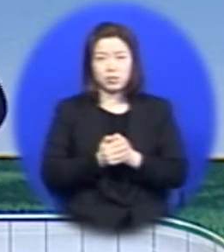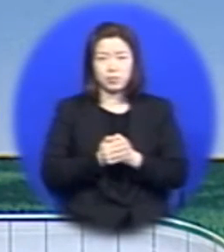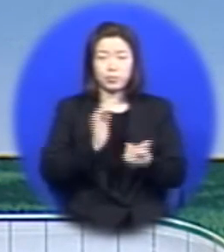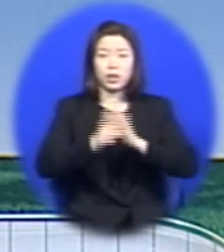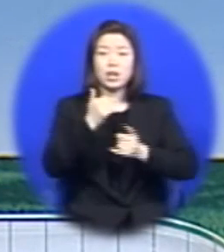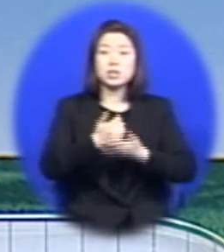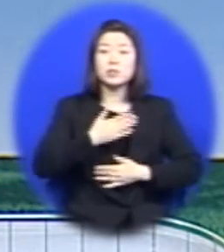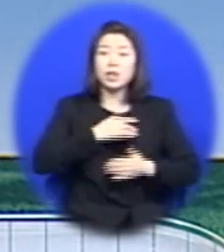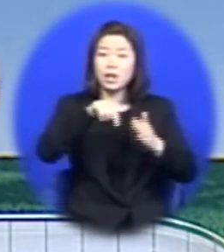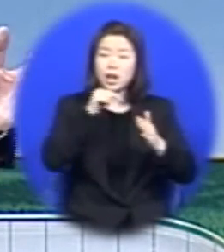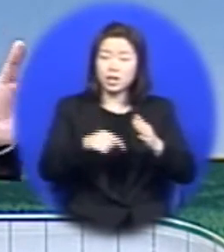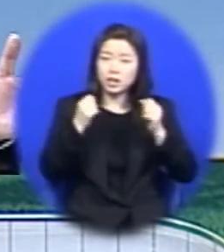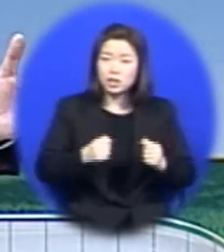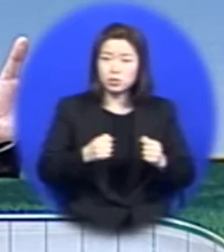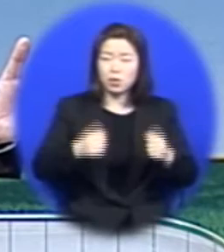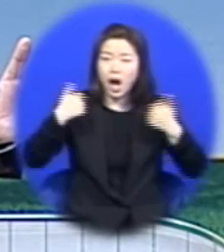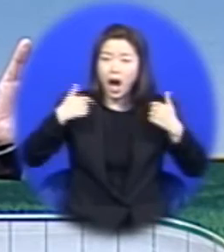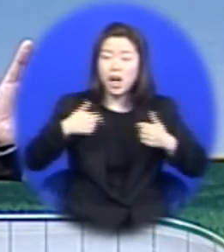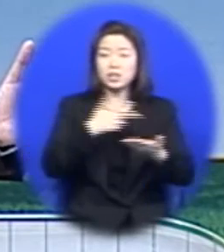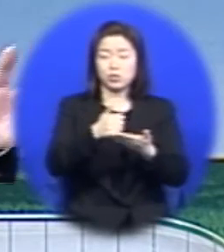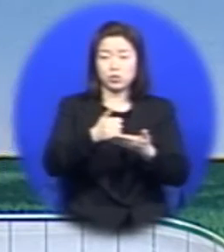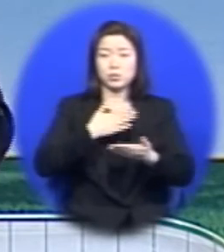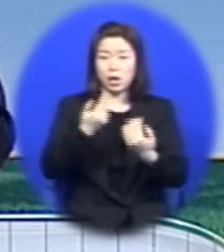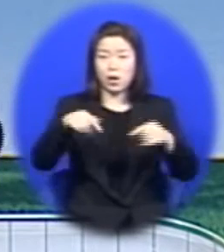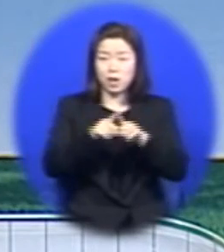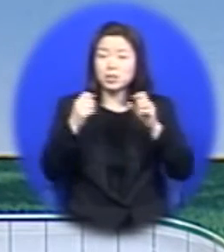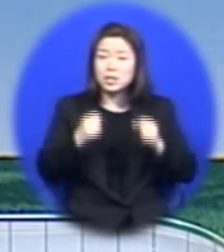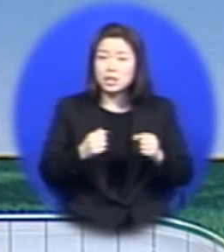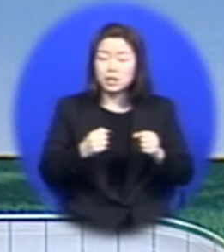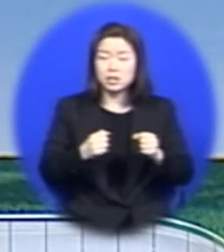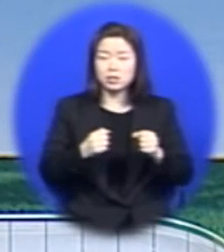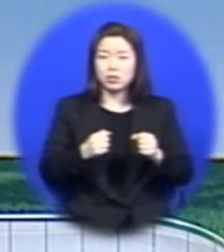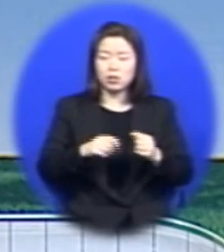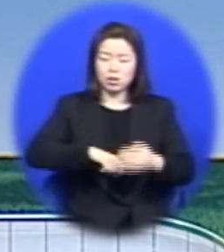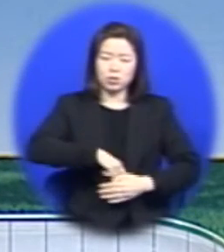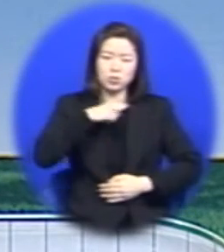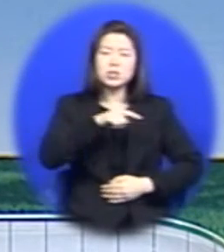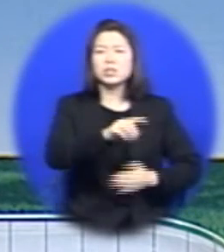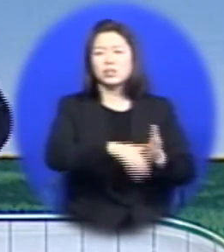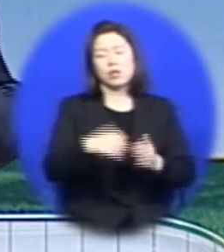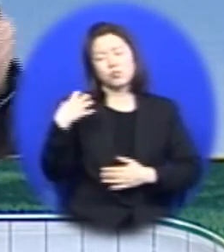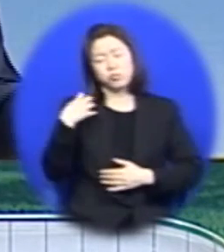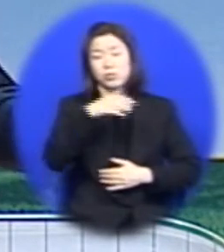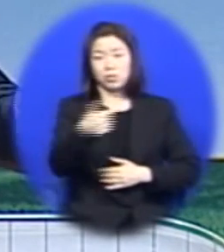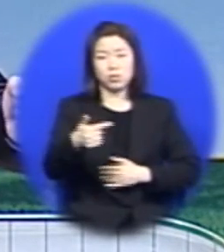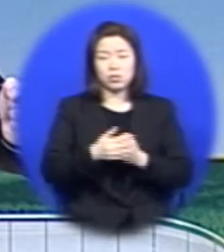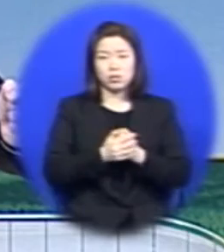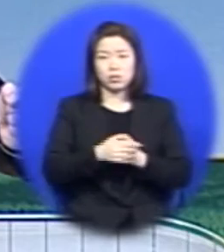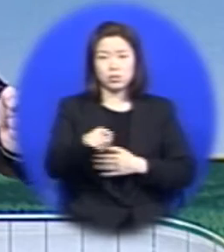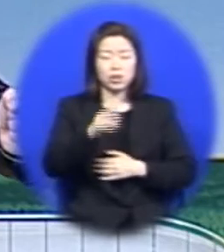예수님이 내 안에 계시고 항상 주님과 함께 사는 것 그때는 솔직히 부담스럽더라고. 그게 너무